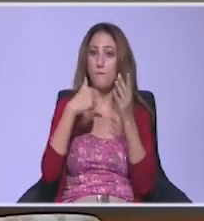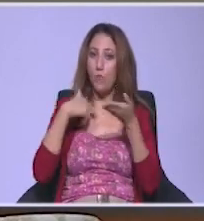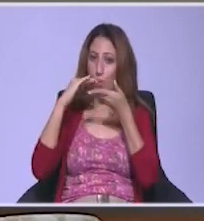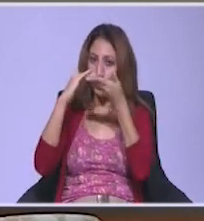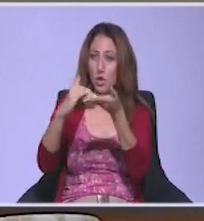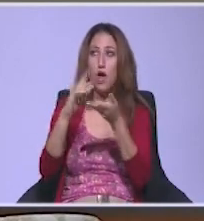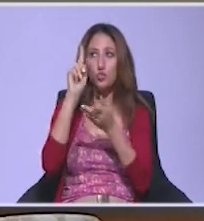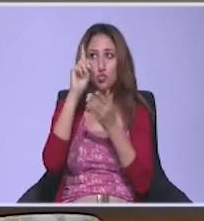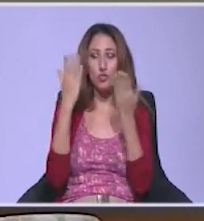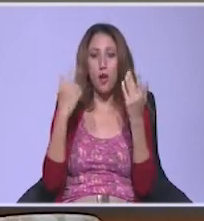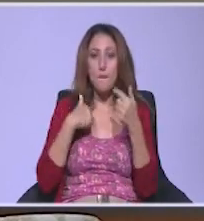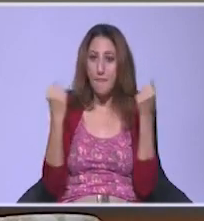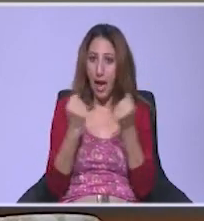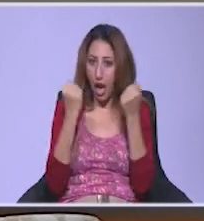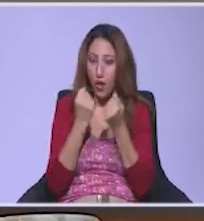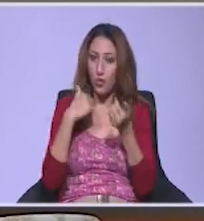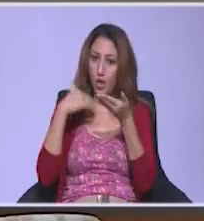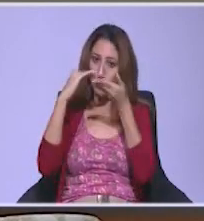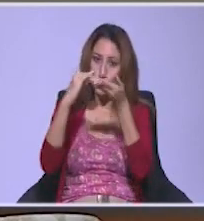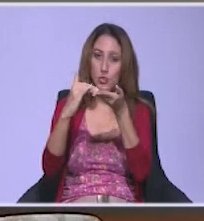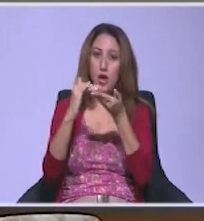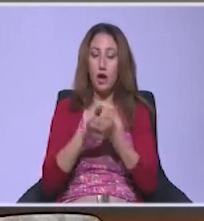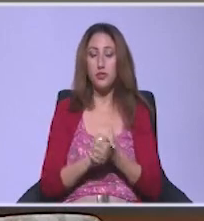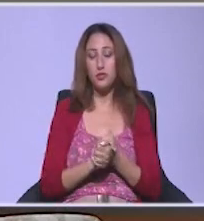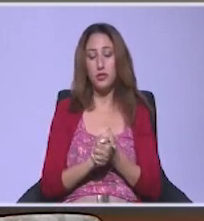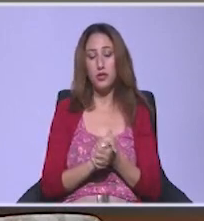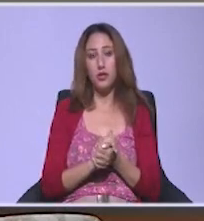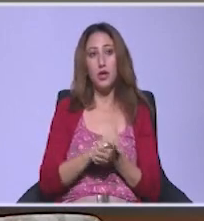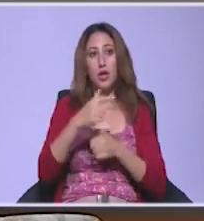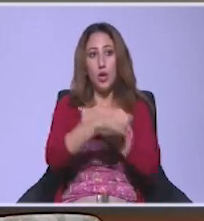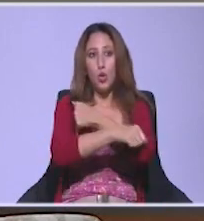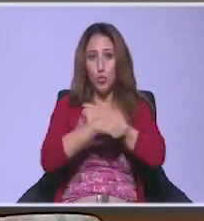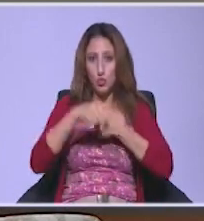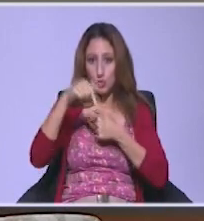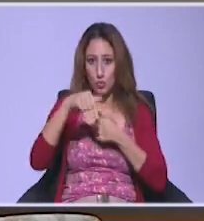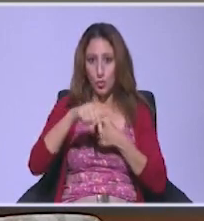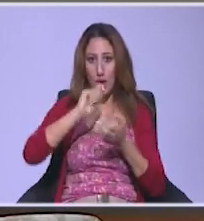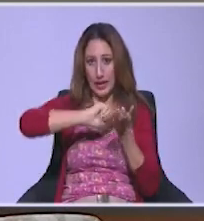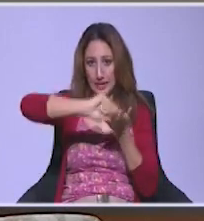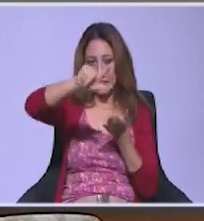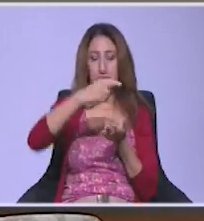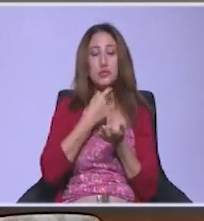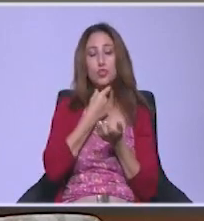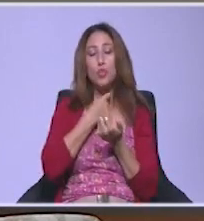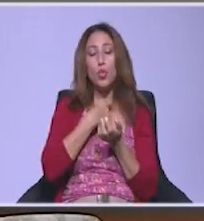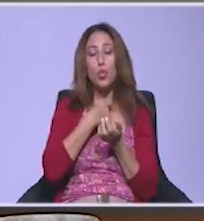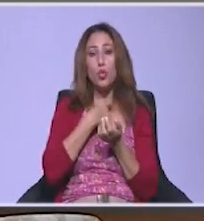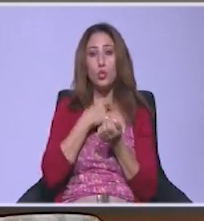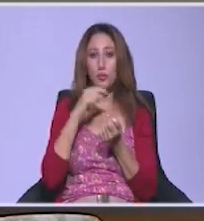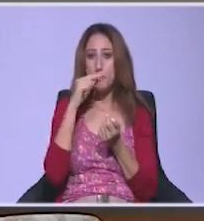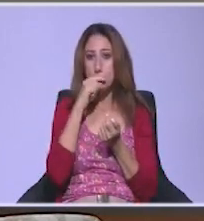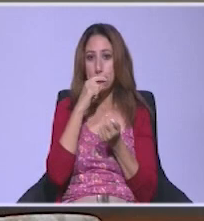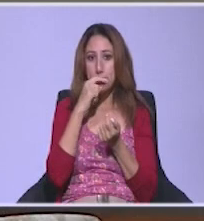شاء الله إن إحنا نحقق لك حلمك. الأسبوع ده جات لي رسالة صوتية من